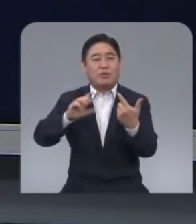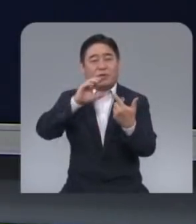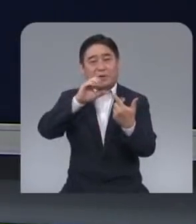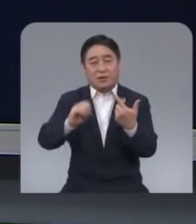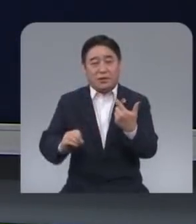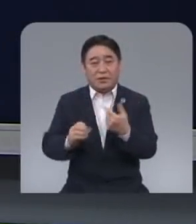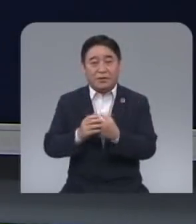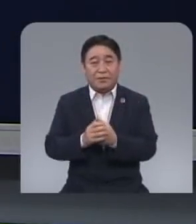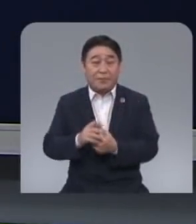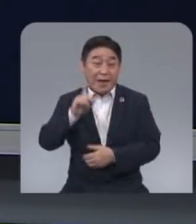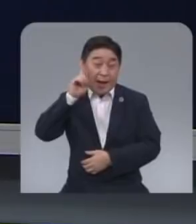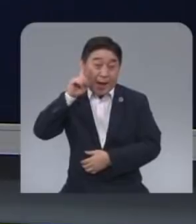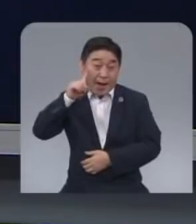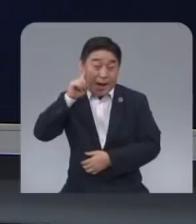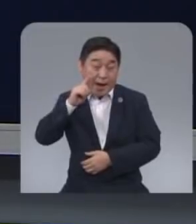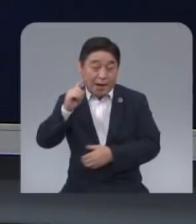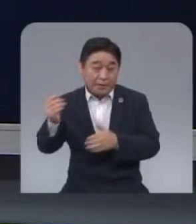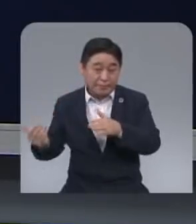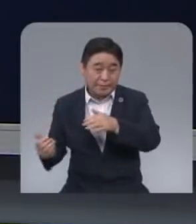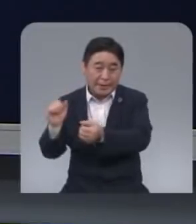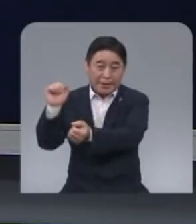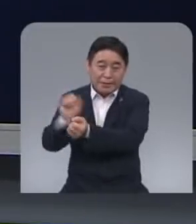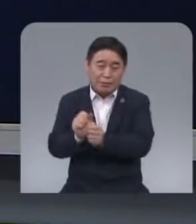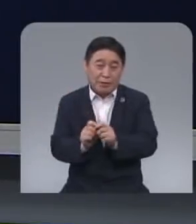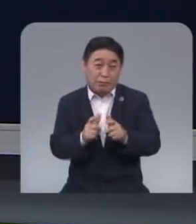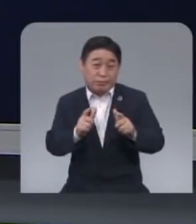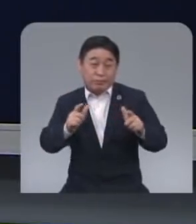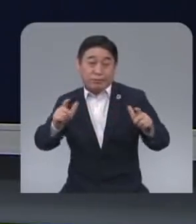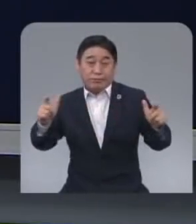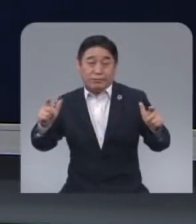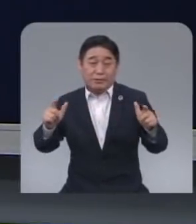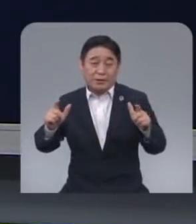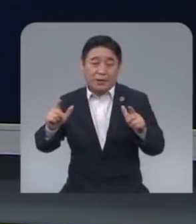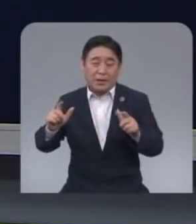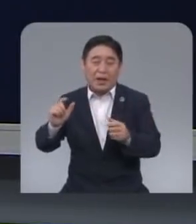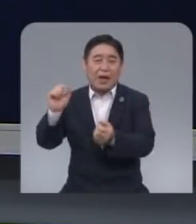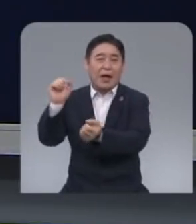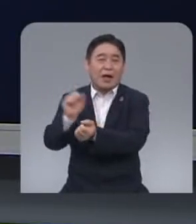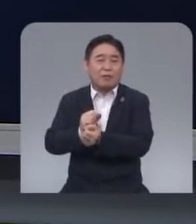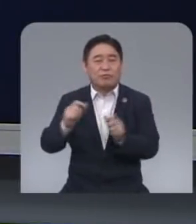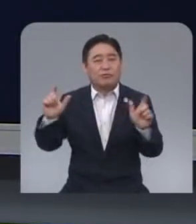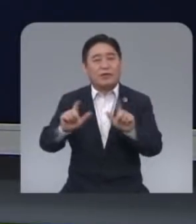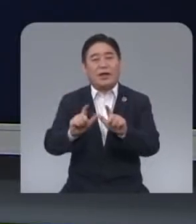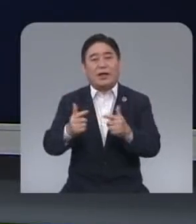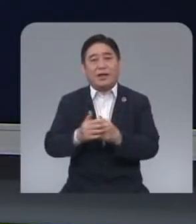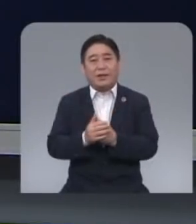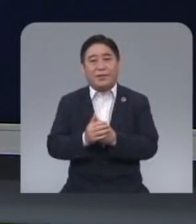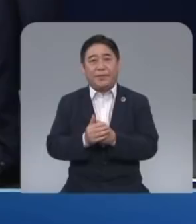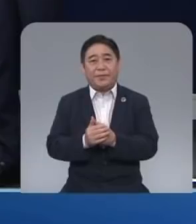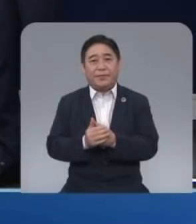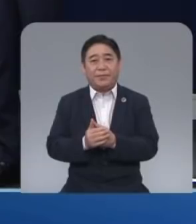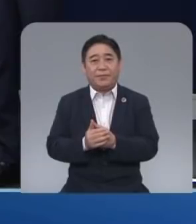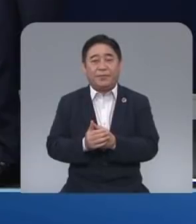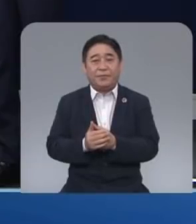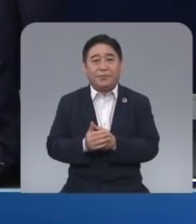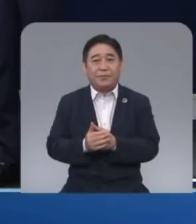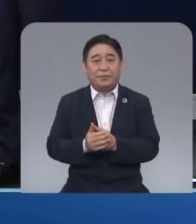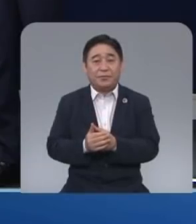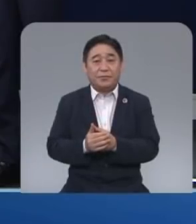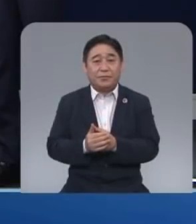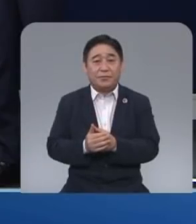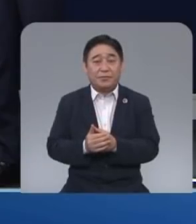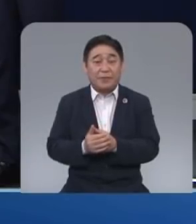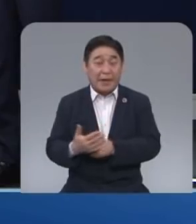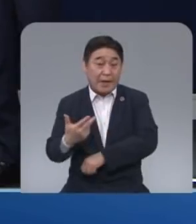86%입니다. 연일 최다 확진자가 나오는 상황에서 생활 속 감염이 줄지 않고 있다는 뜻입니다. 자, 이런